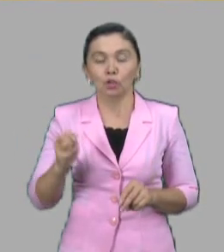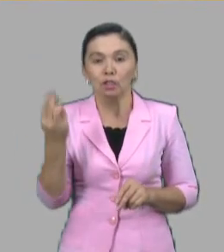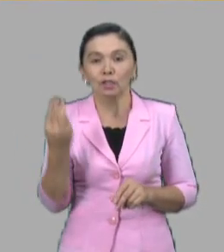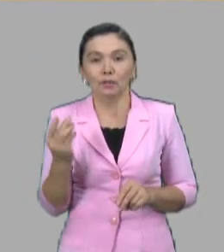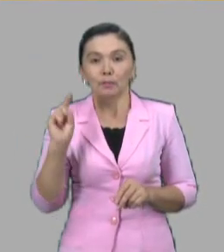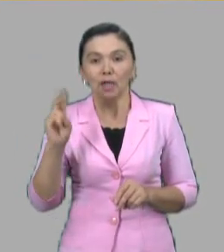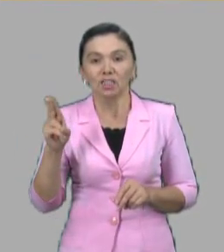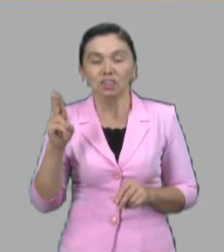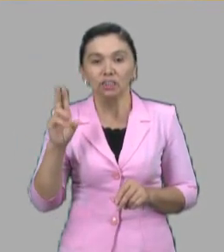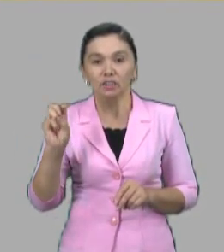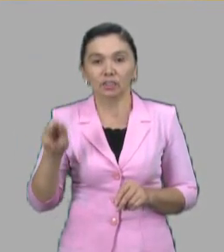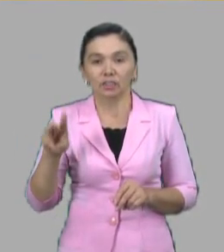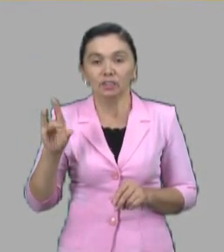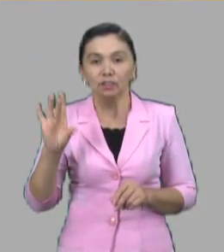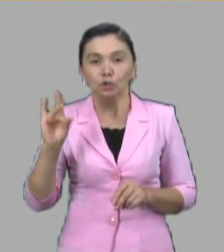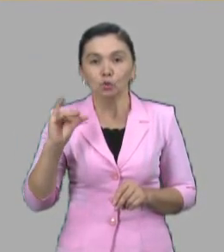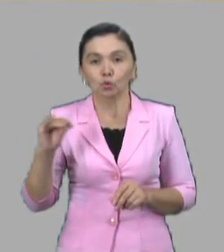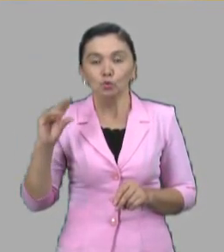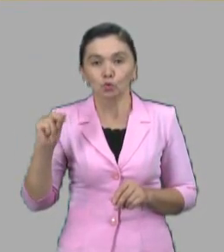Машыктыруучу.